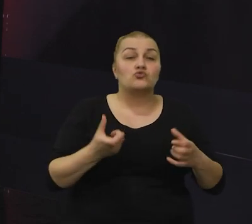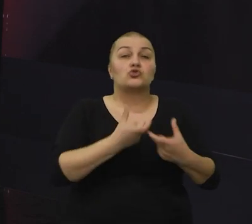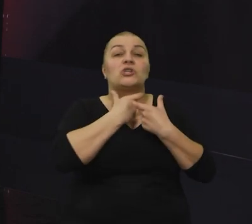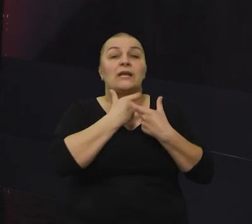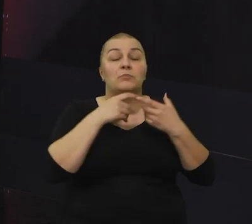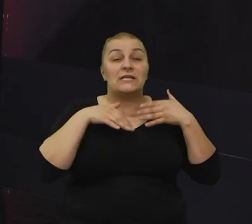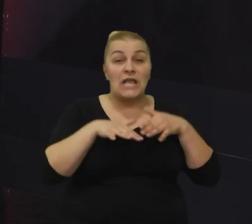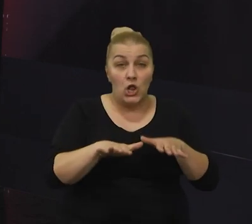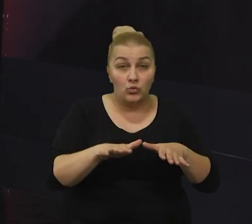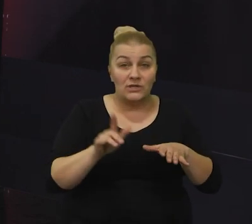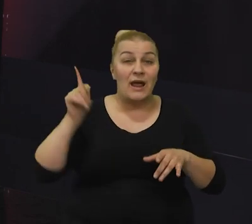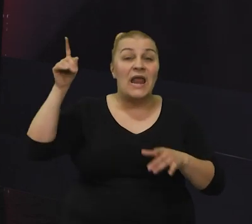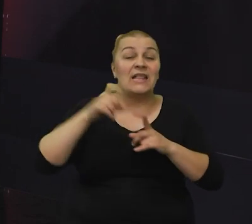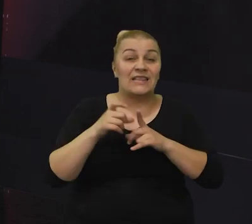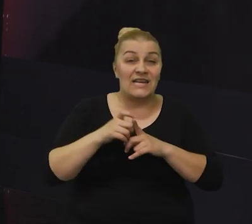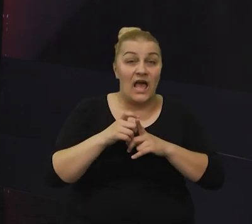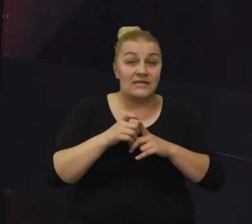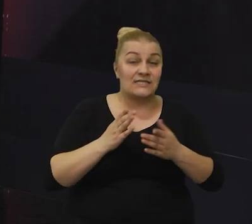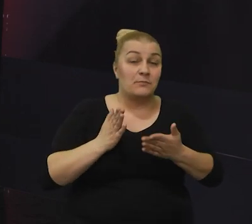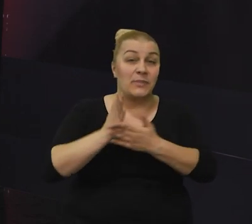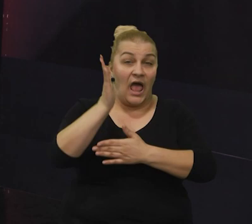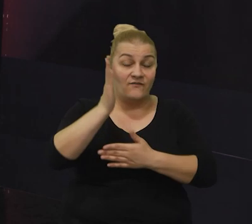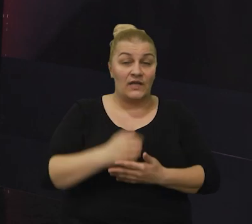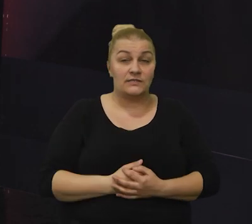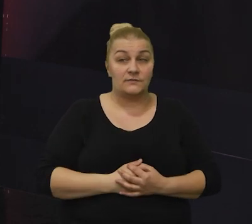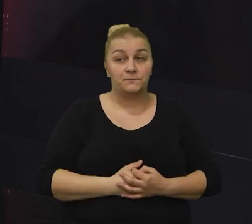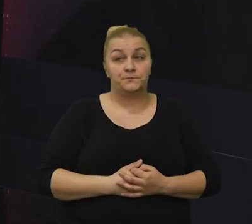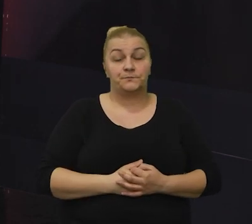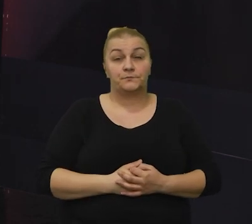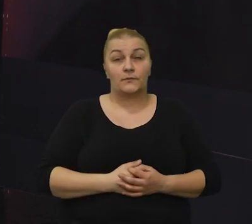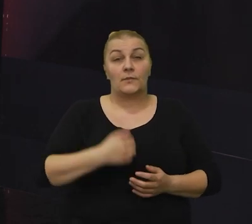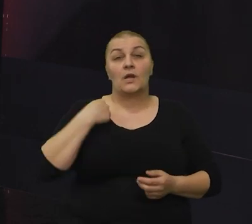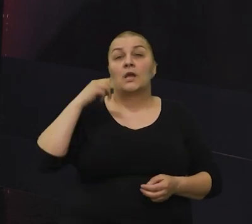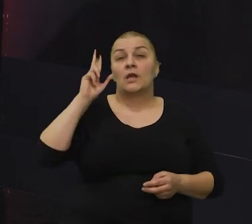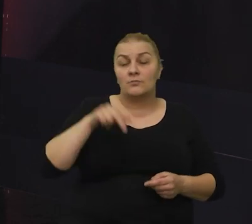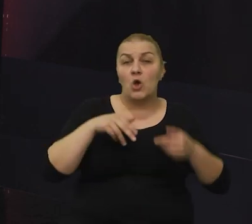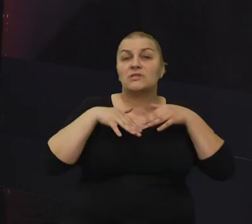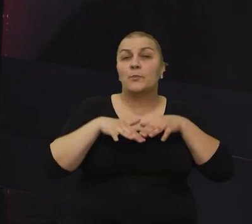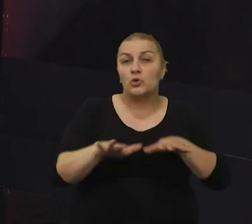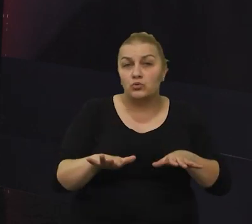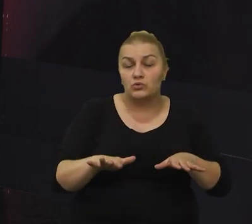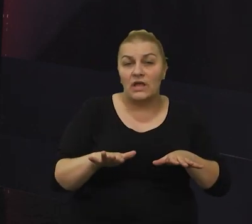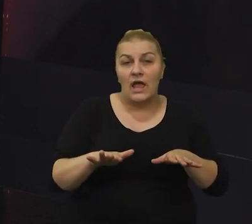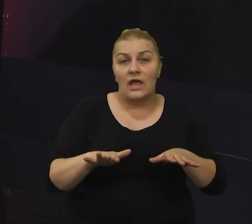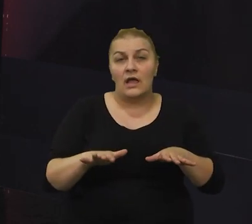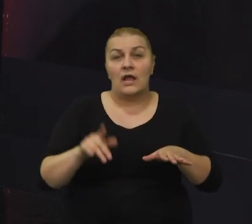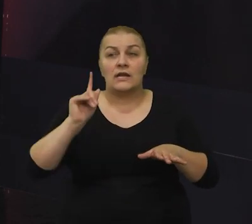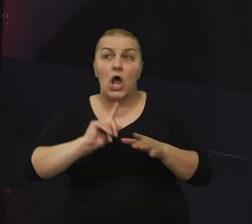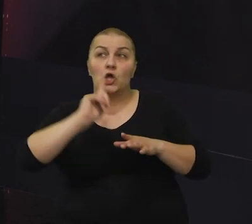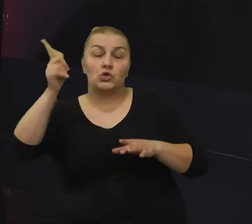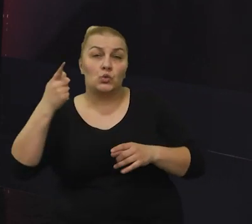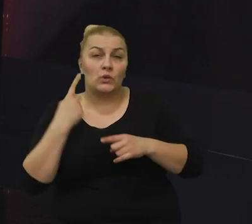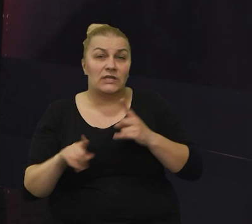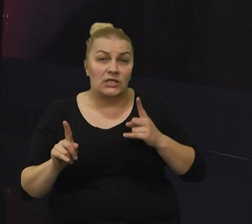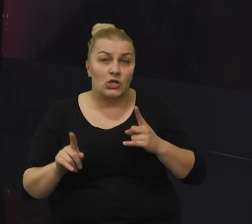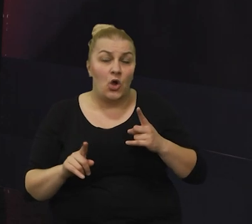ljudima na Dinaru, na Dinarski pravac. Imao sam ljude onda na ovaj